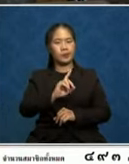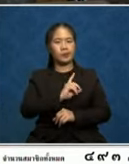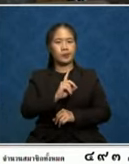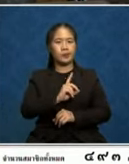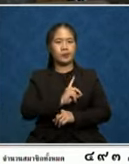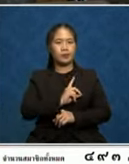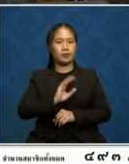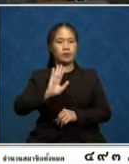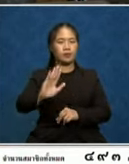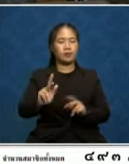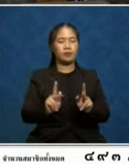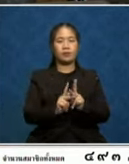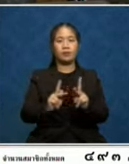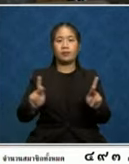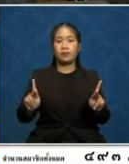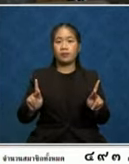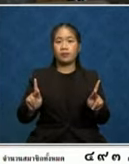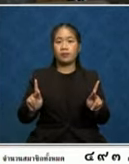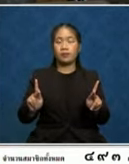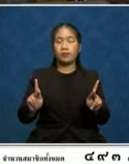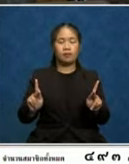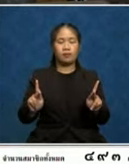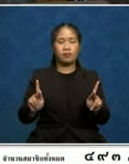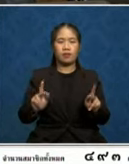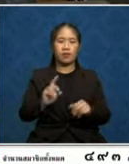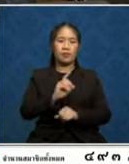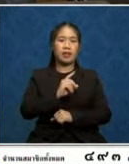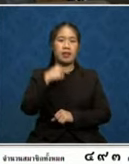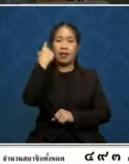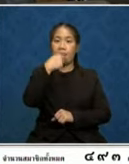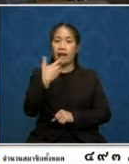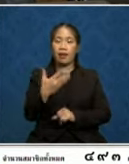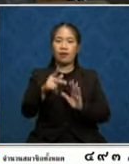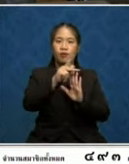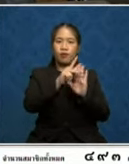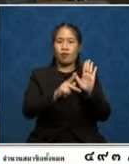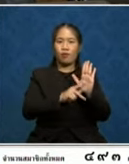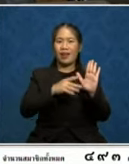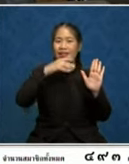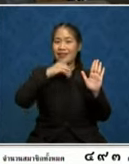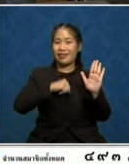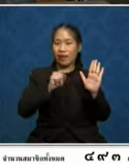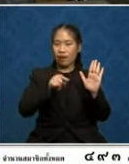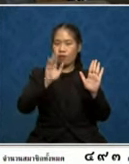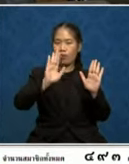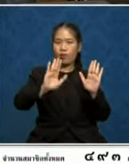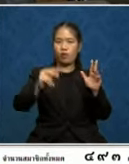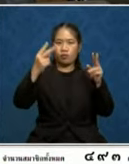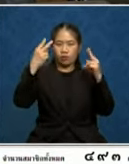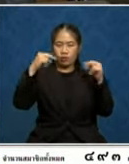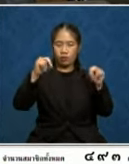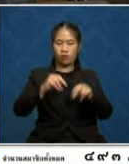องกรรมการกระจาย critic.มเป็หน้าที่ใคร กุหมายเก่วรองรับ เปหนาทของในยก